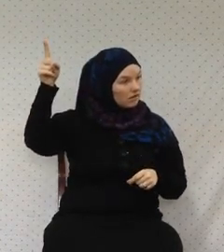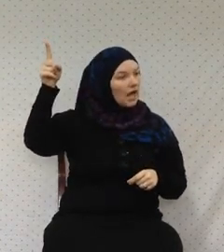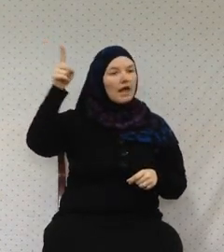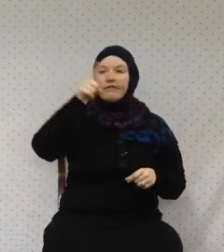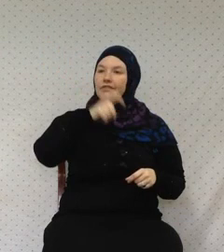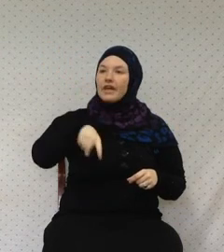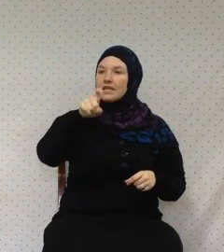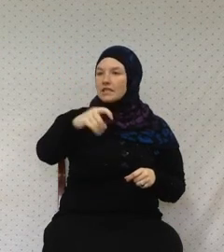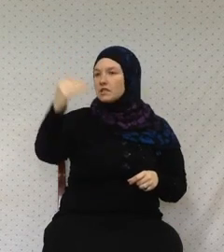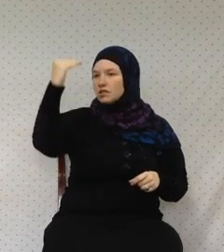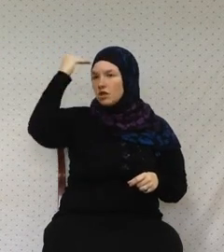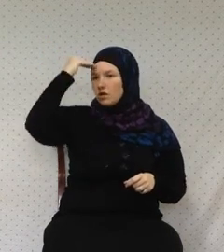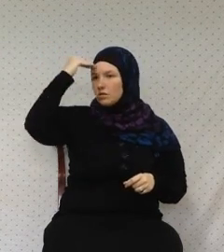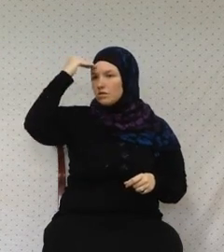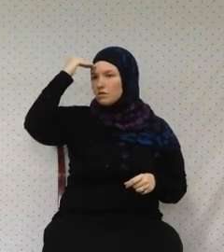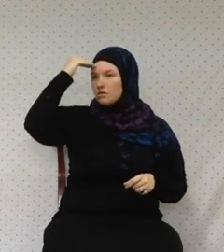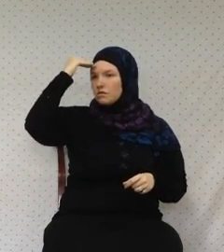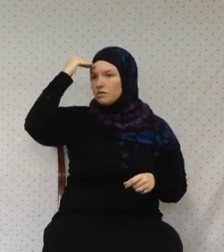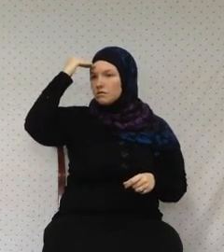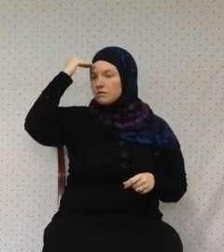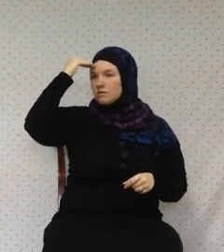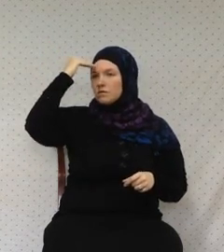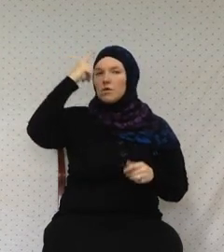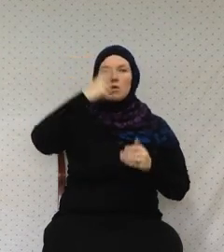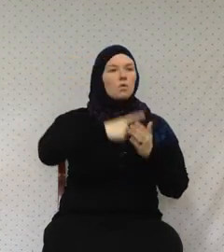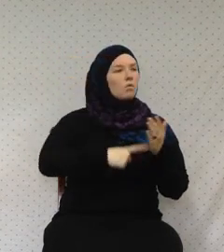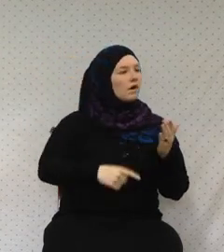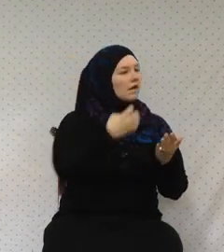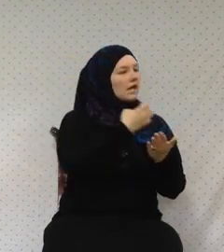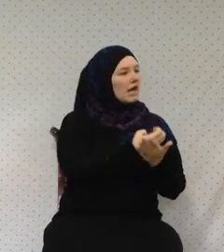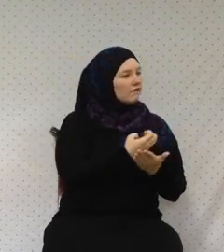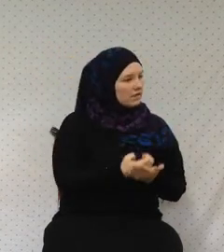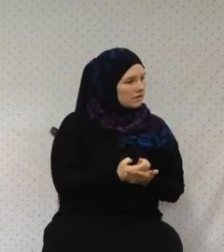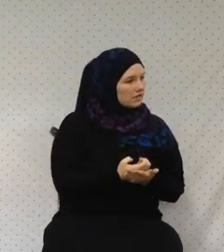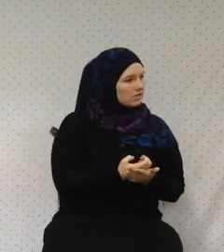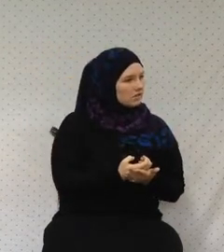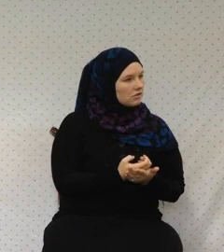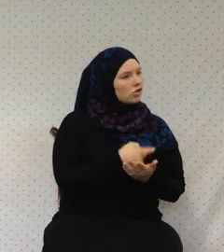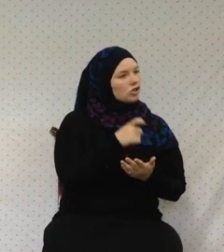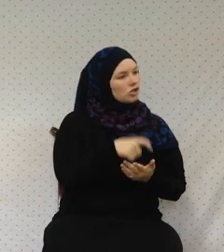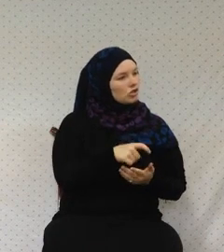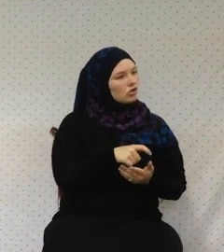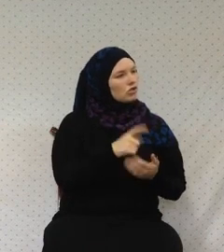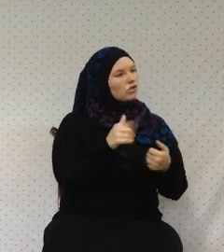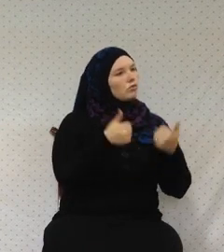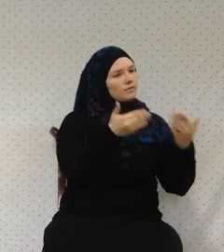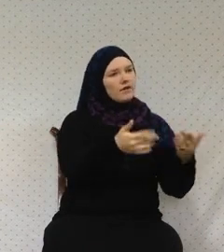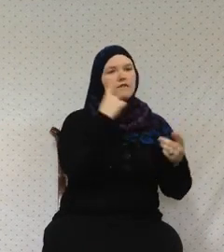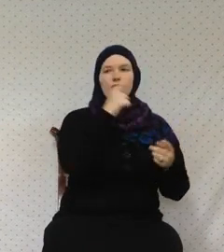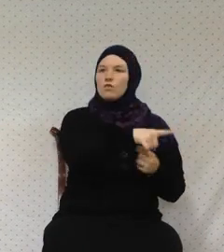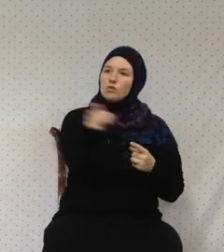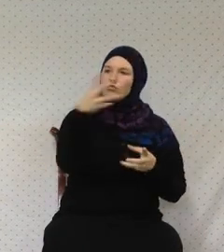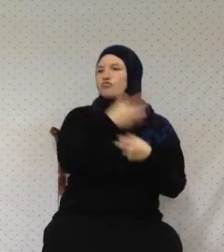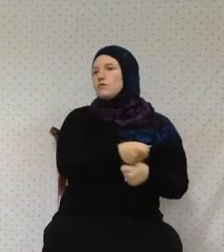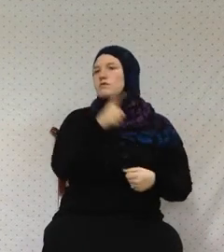they need to know what evidence should they provide for their trust of Allah سبحانه